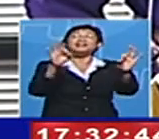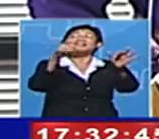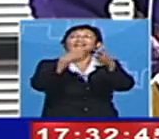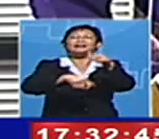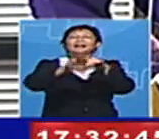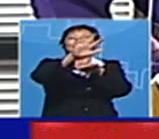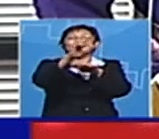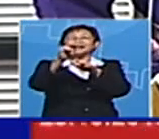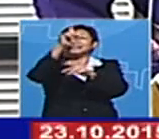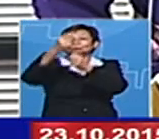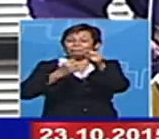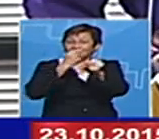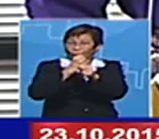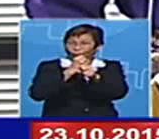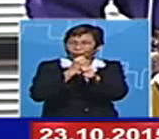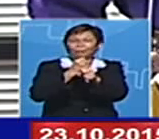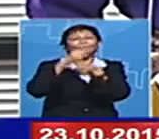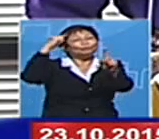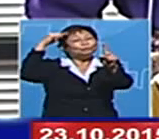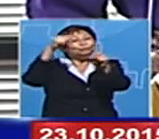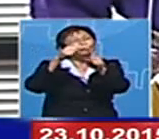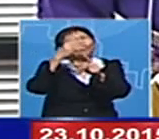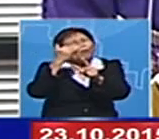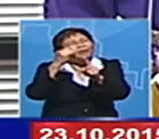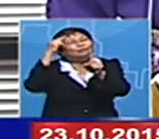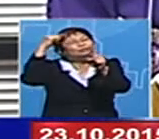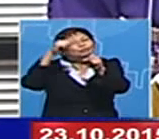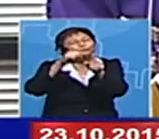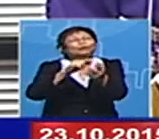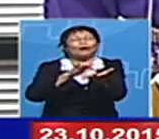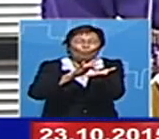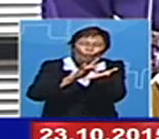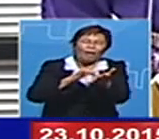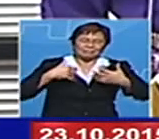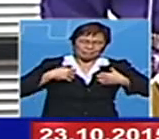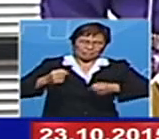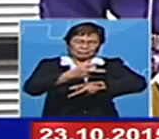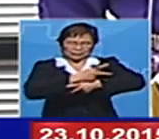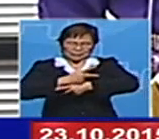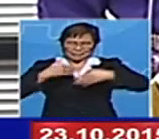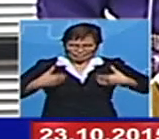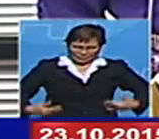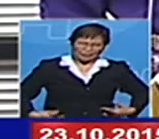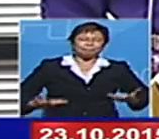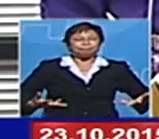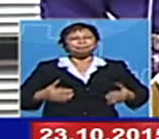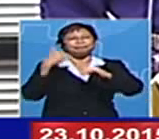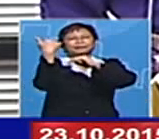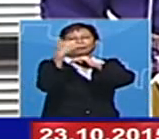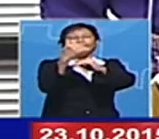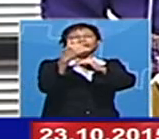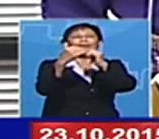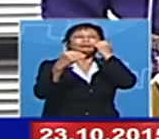5000 setahun bagi tujuan perubatan dan penjagaan terhad hanya